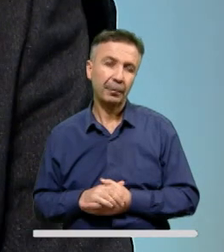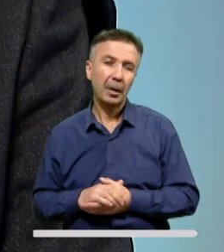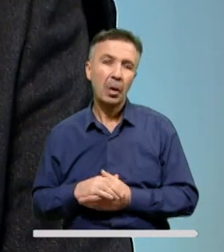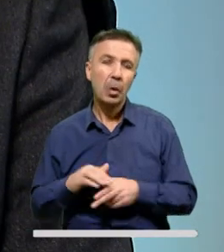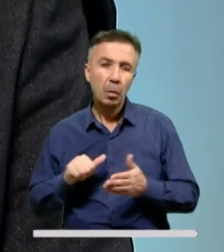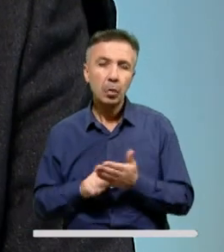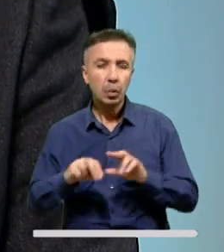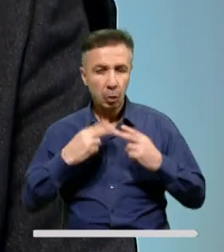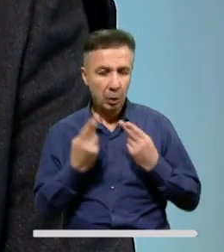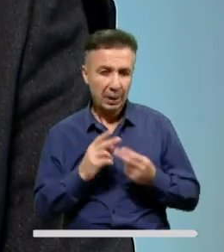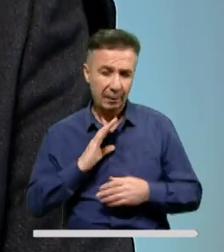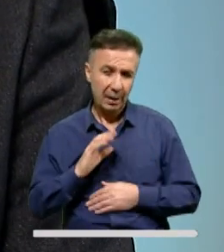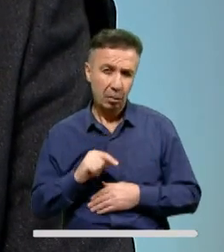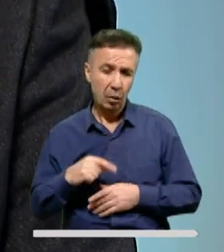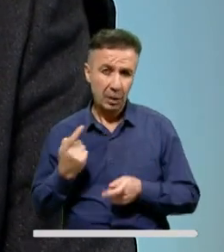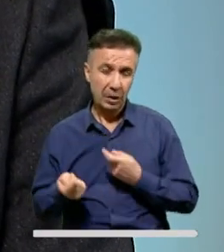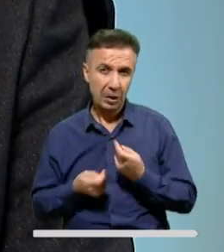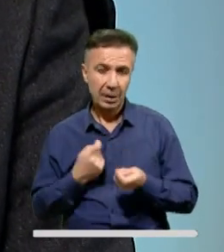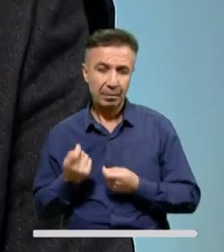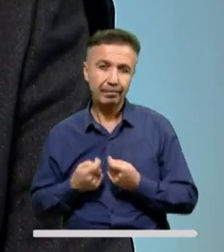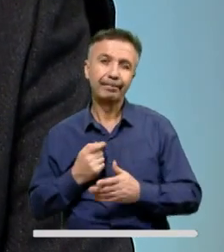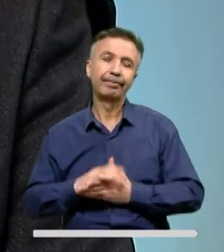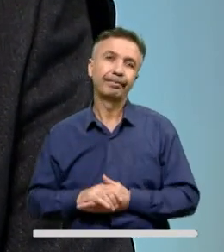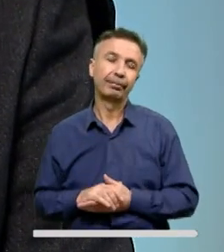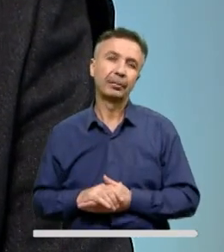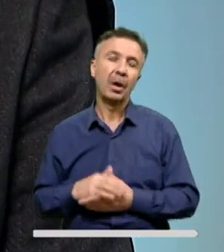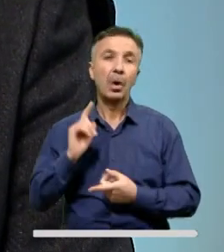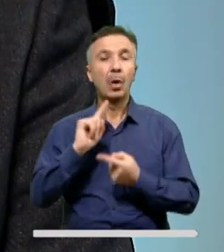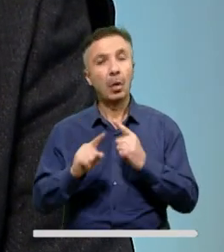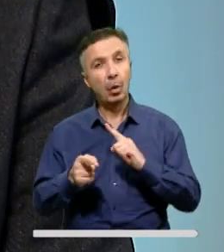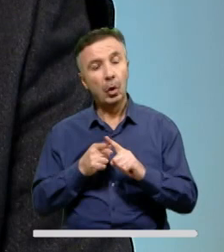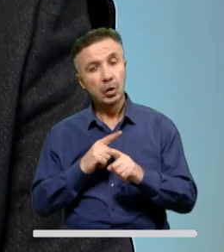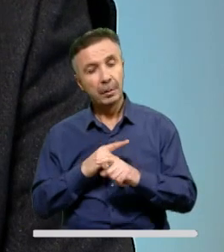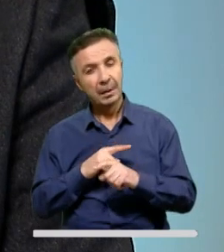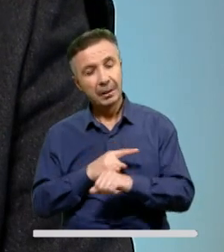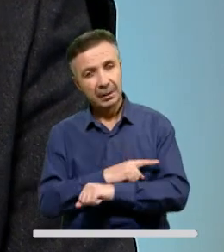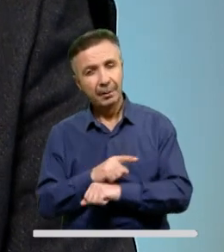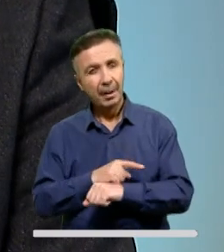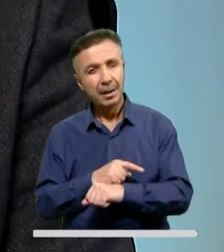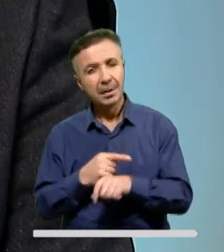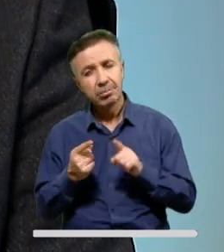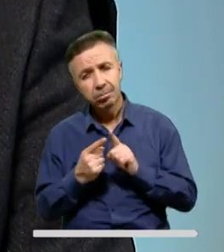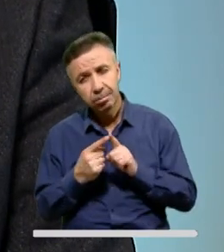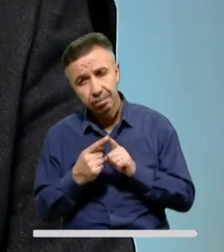özellikle bu işin ta yani Osmanlı döneminden beri